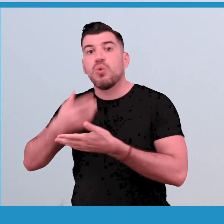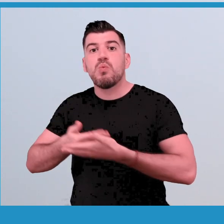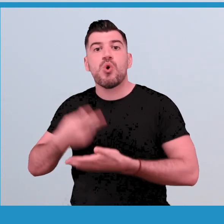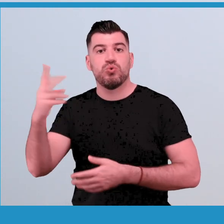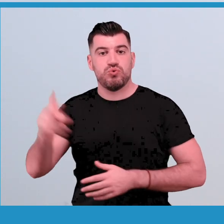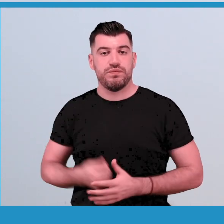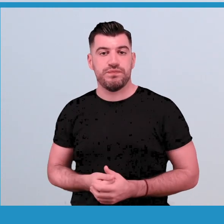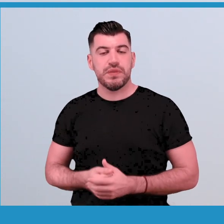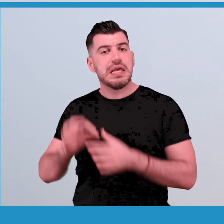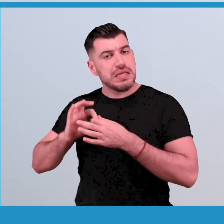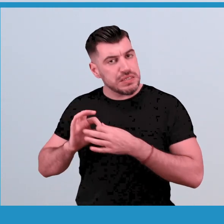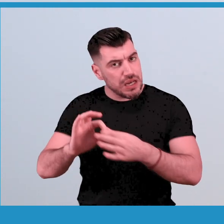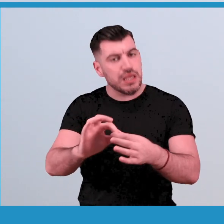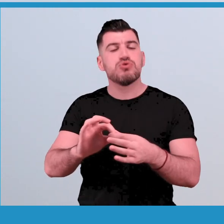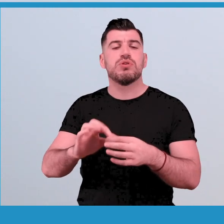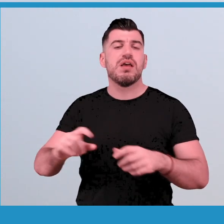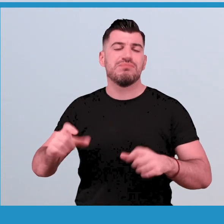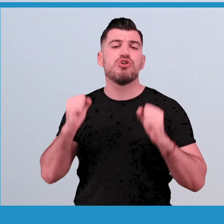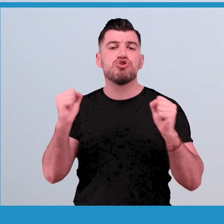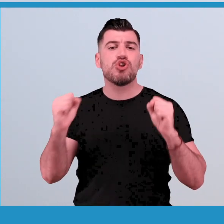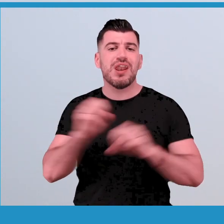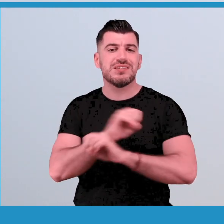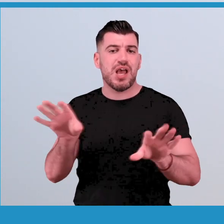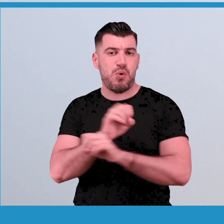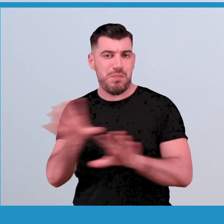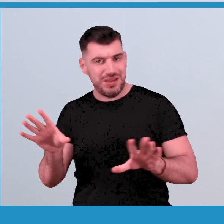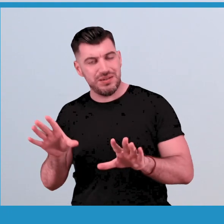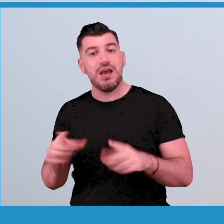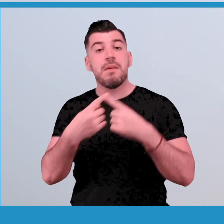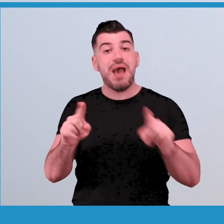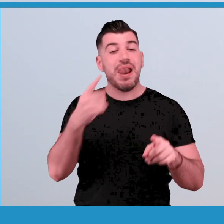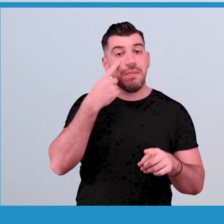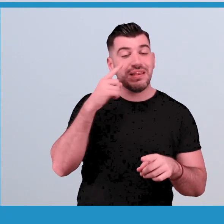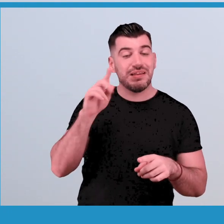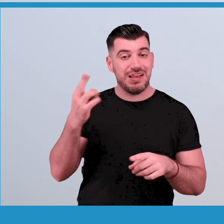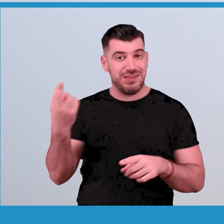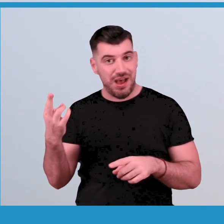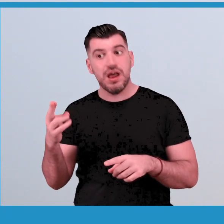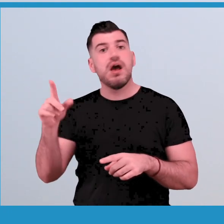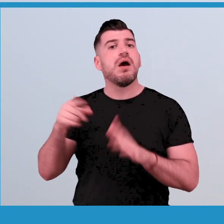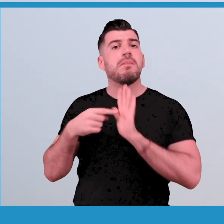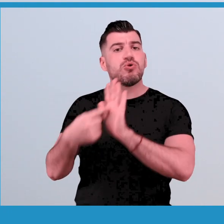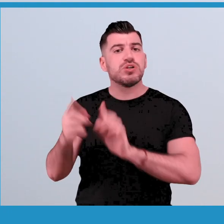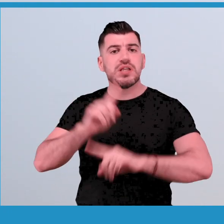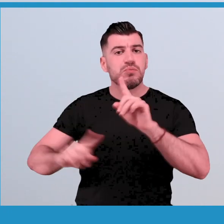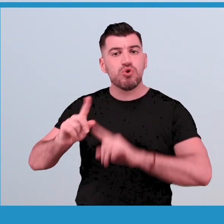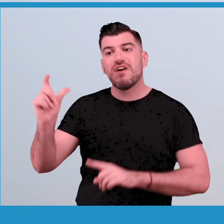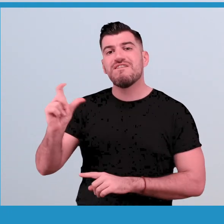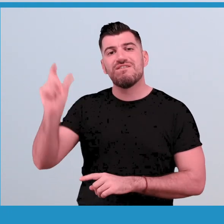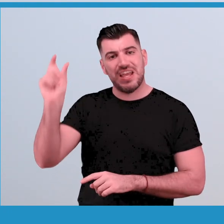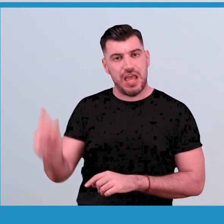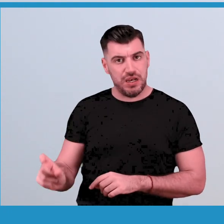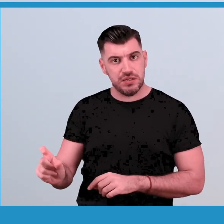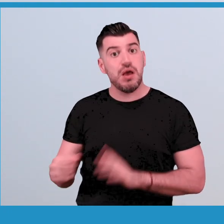του μεαλλαμάτια.gr με παρουσιαστή τον Βαγγέλη Αυγουλά. Παρουσιάσαμε το πολύ ενδιαφέρον